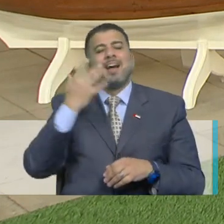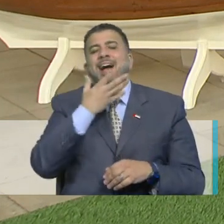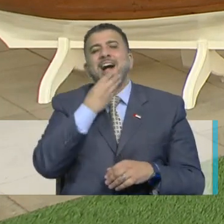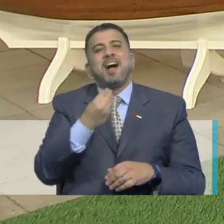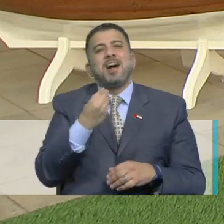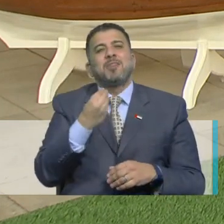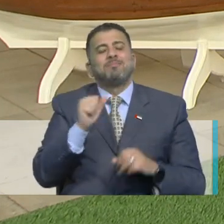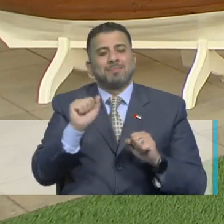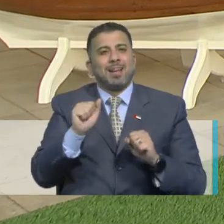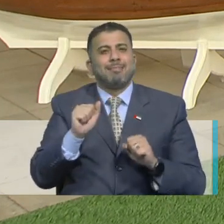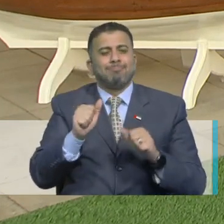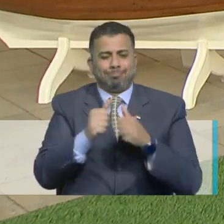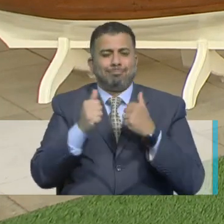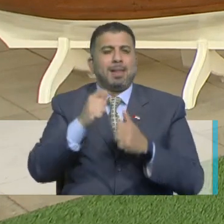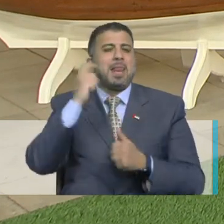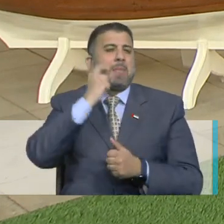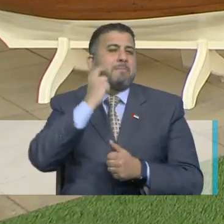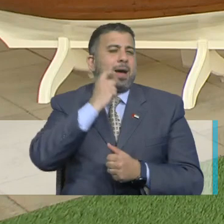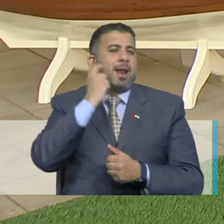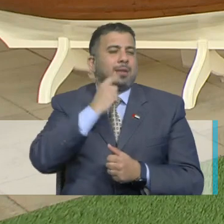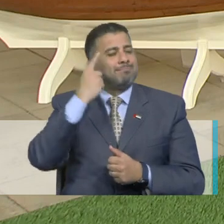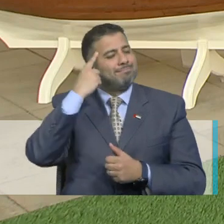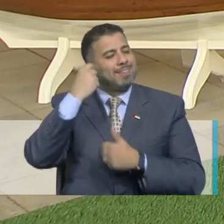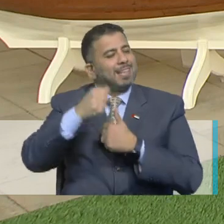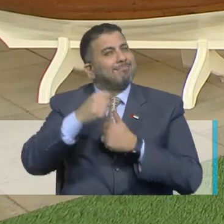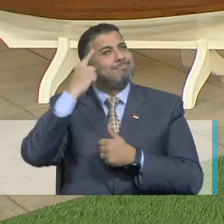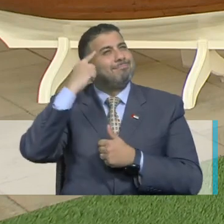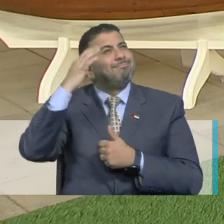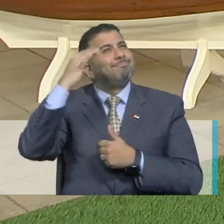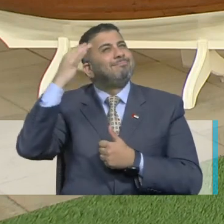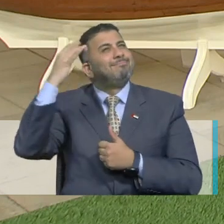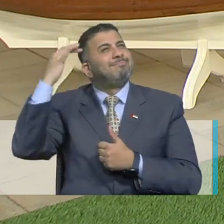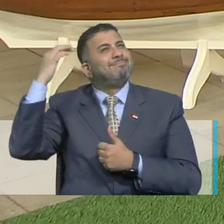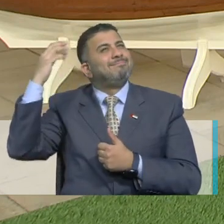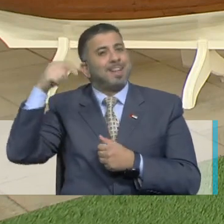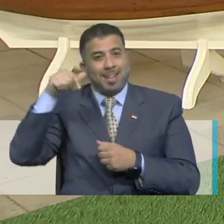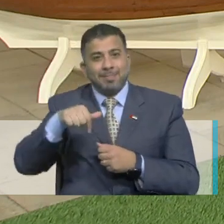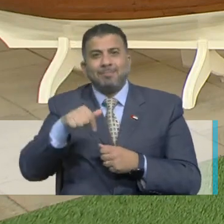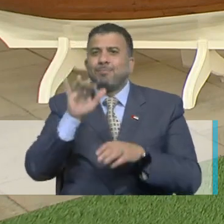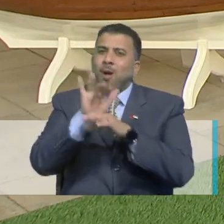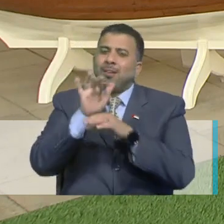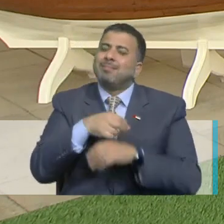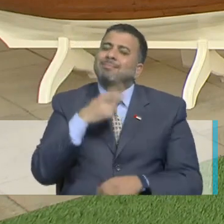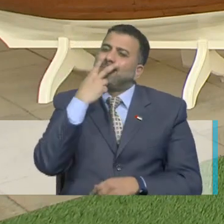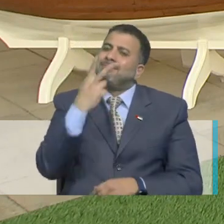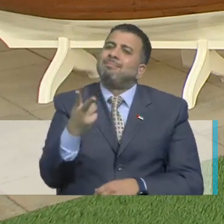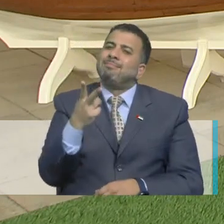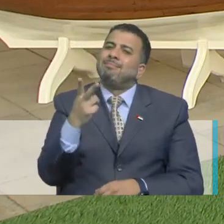أهل الإمارات، وهي ذكريات استشعرناها في هذه الفعالية